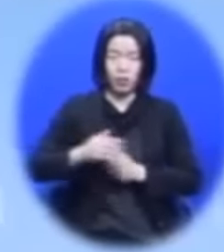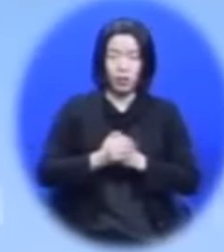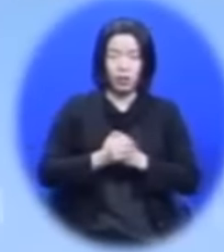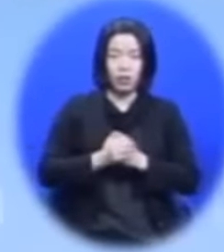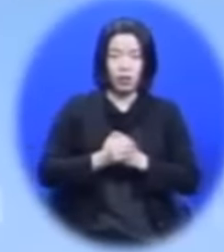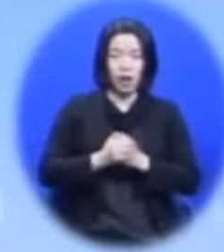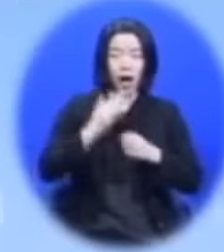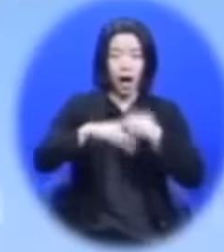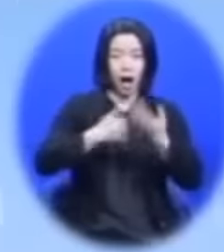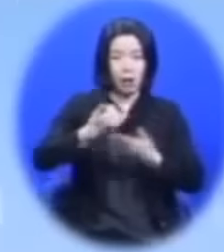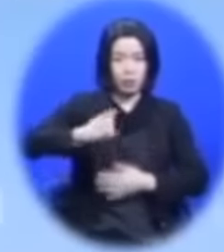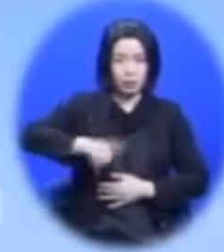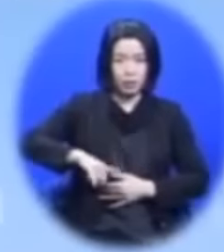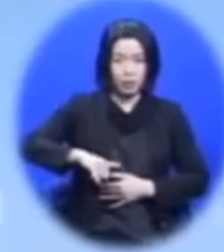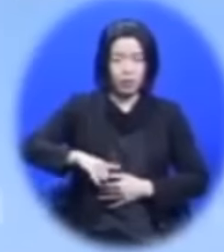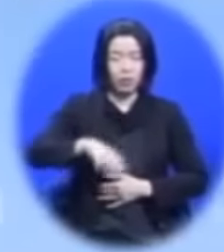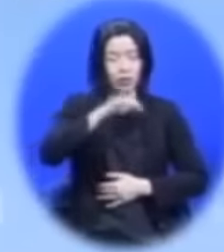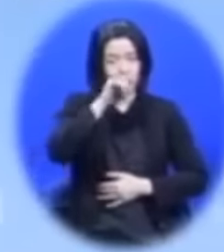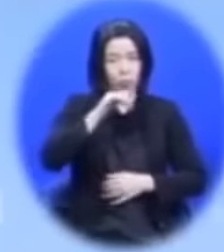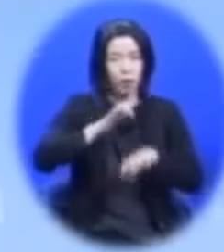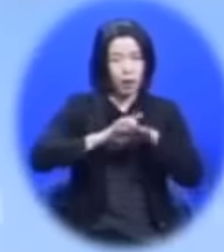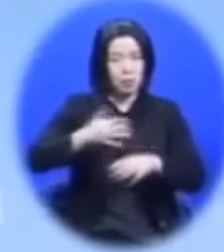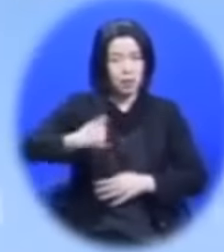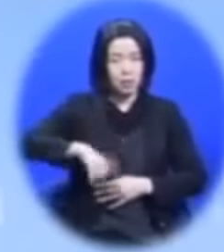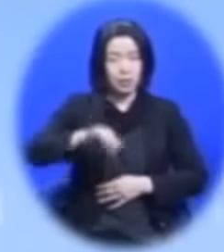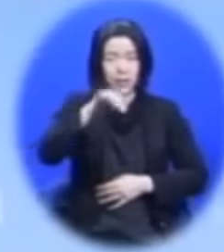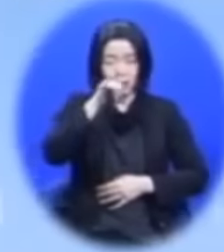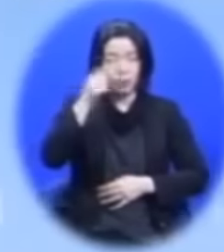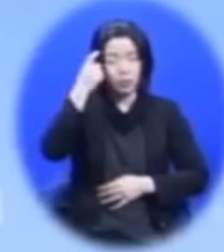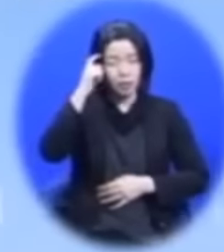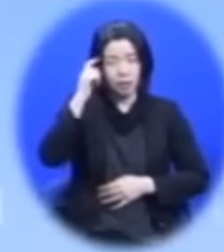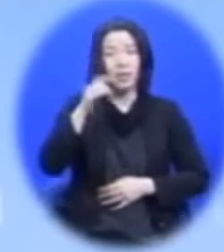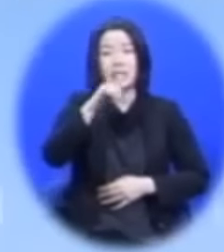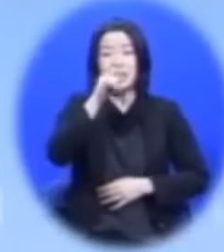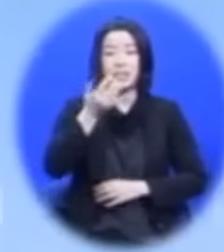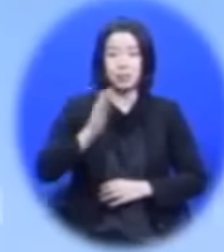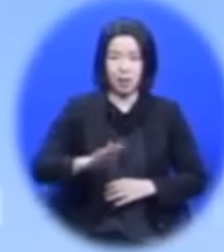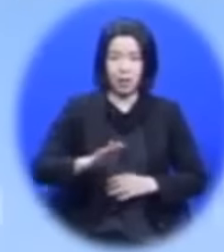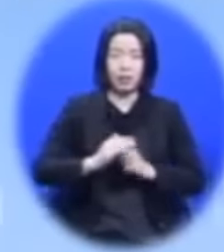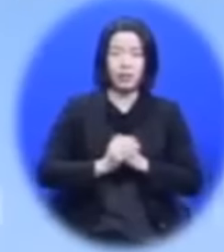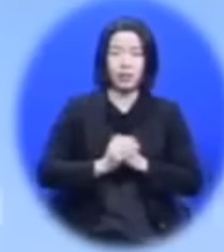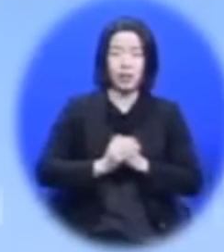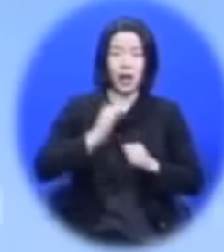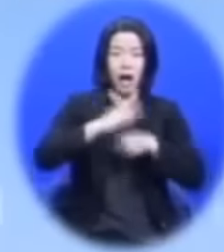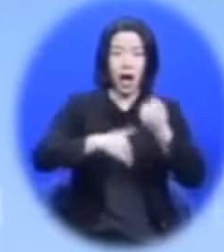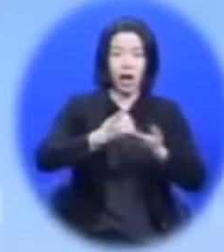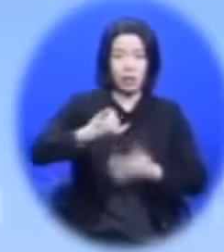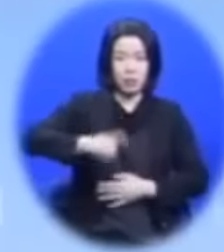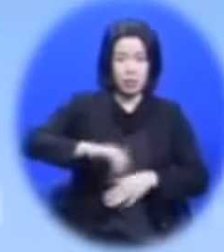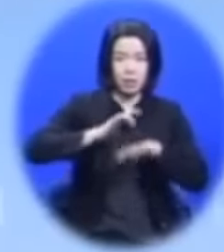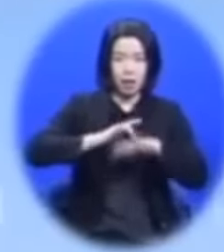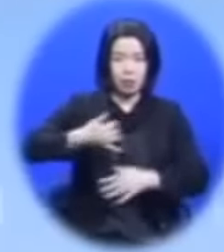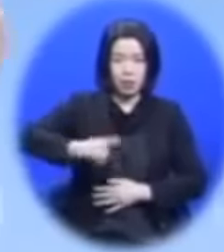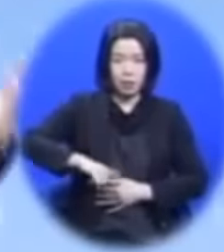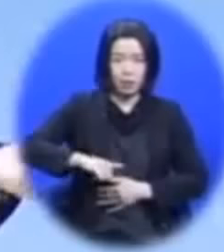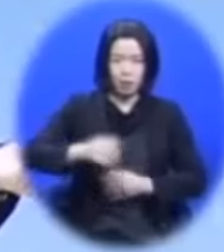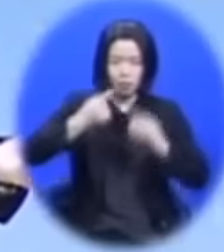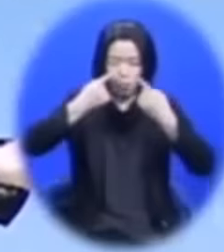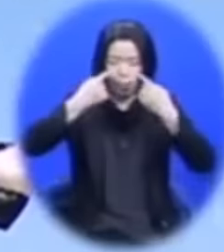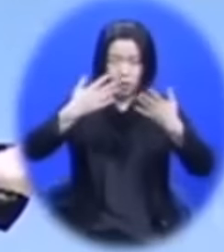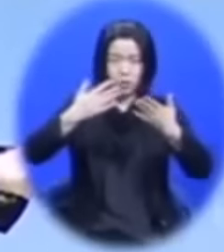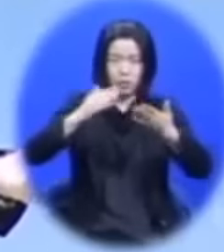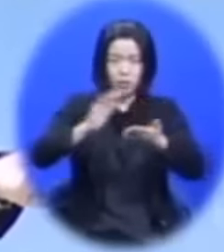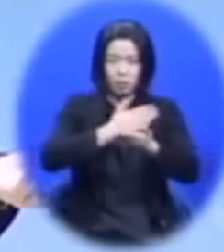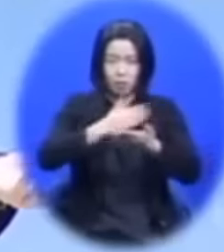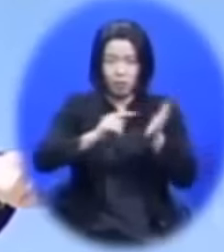하나님의 자녀와 악마의 자녀가 있을 거라고 우리가 생각은 하지만 하나님의 자녀와 악마의 자녀가 환히